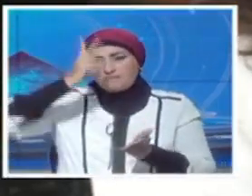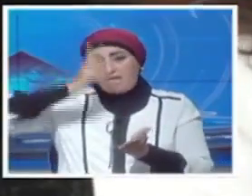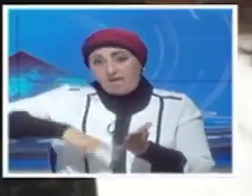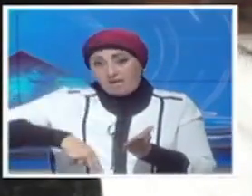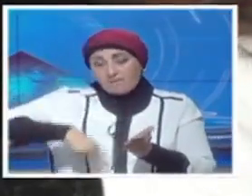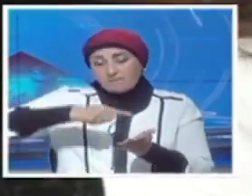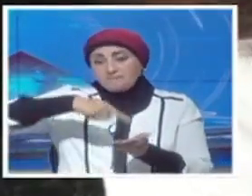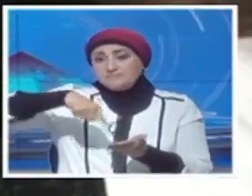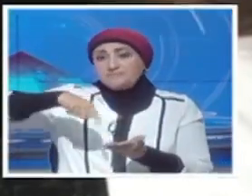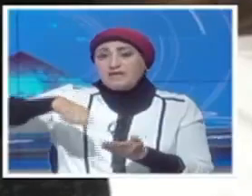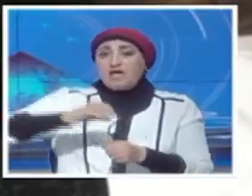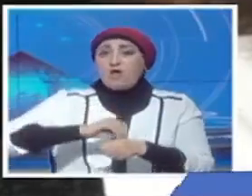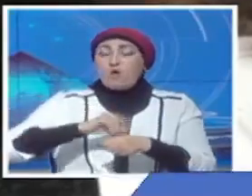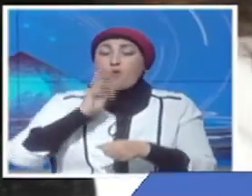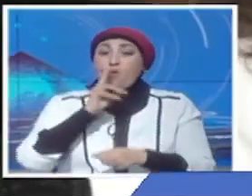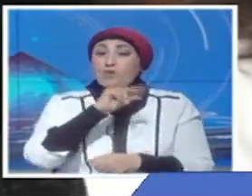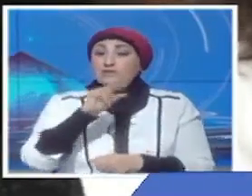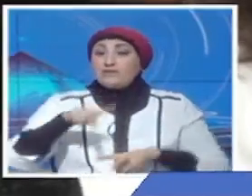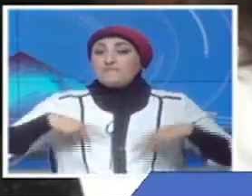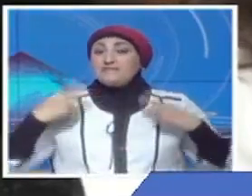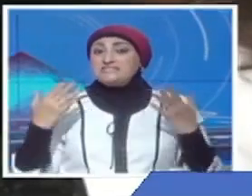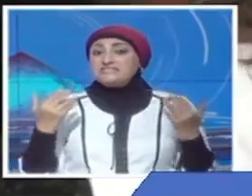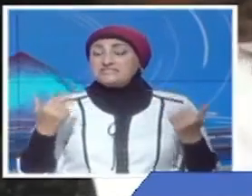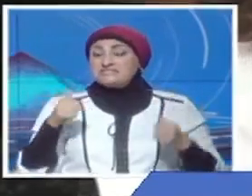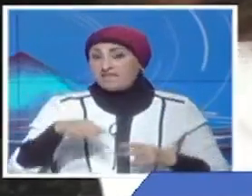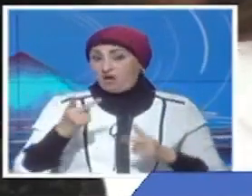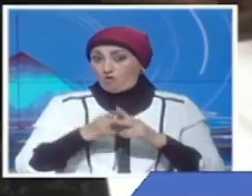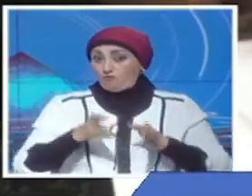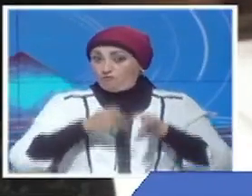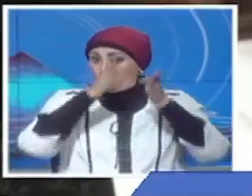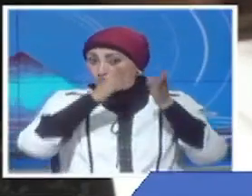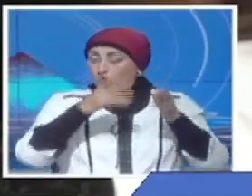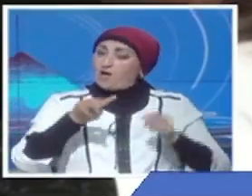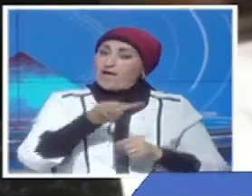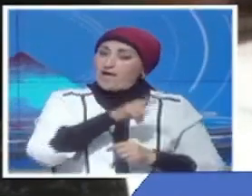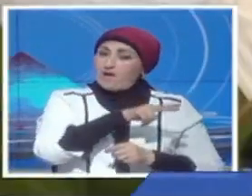مع جهات مختلفة عاملة في القطاع السياحي سواء كان فندقي